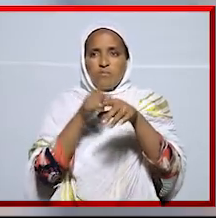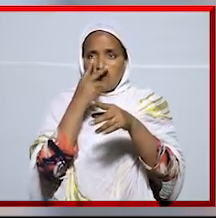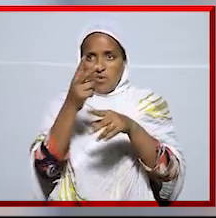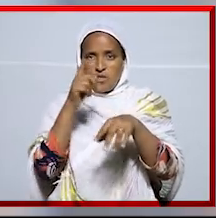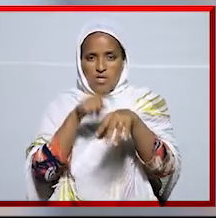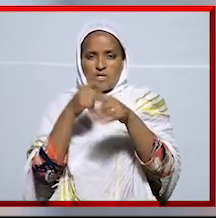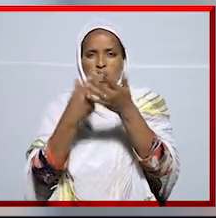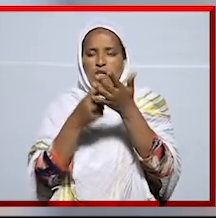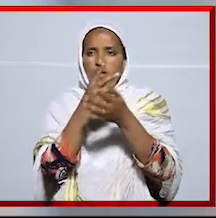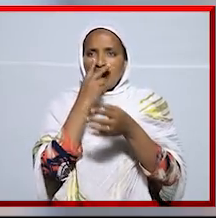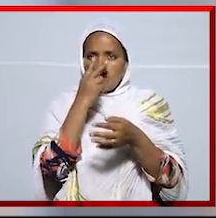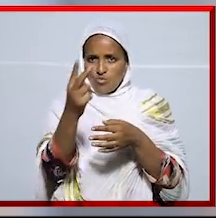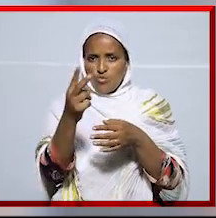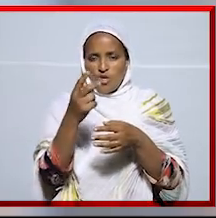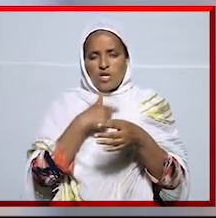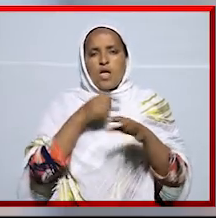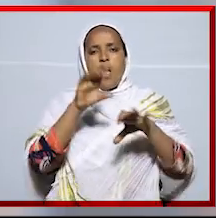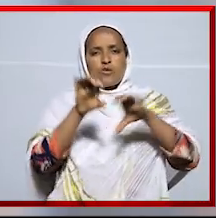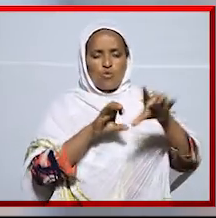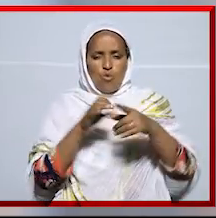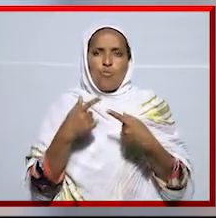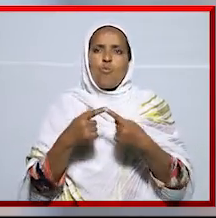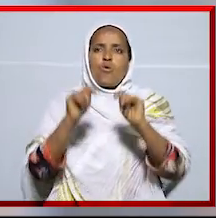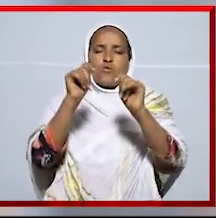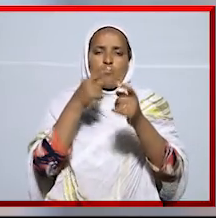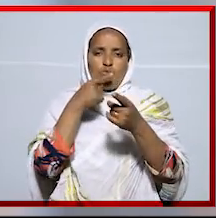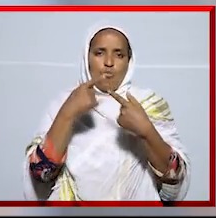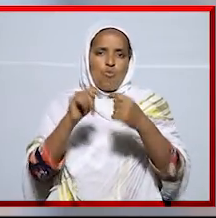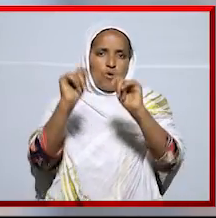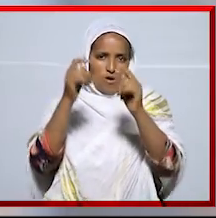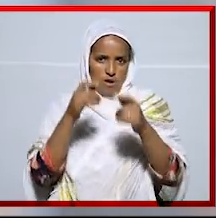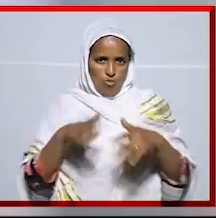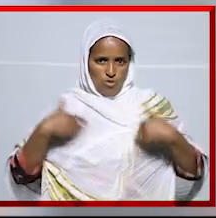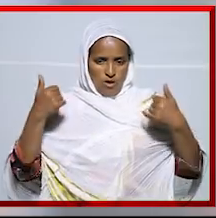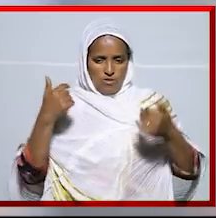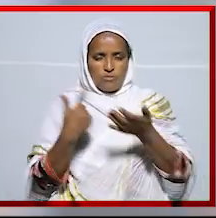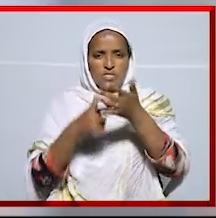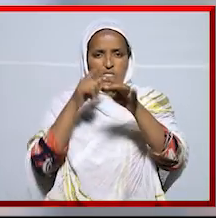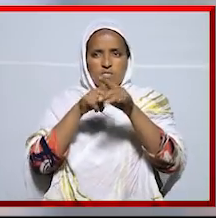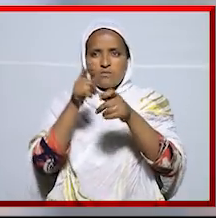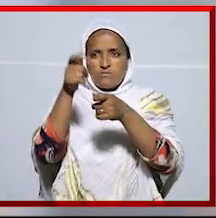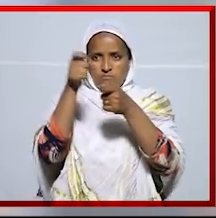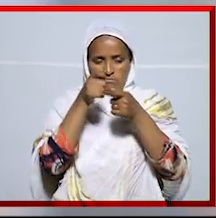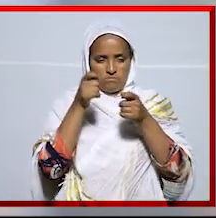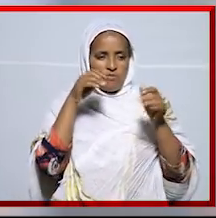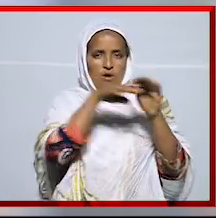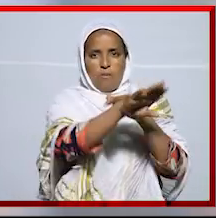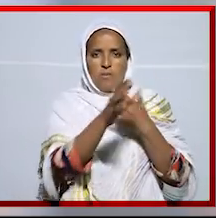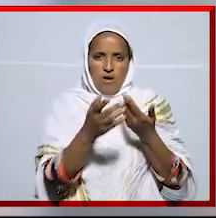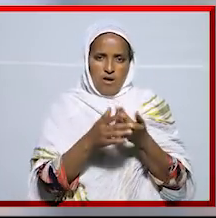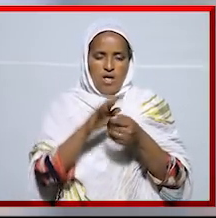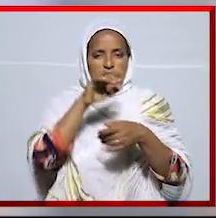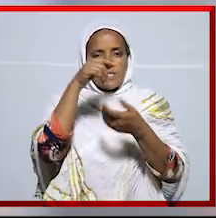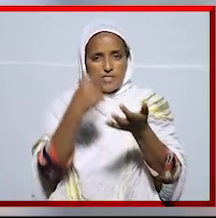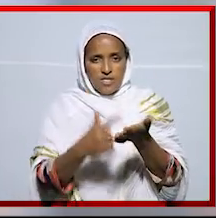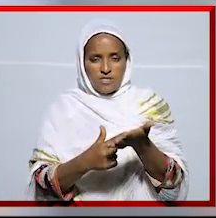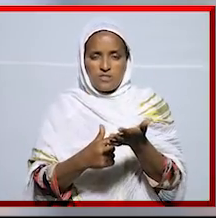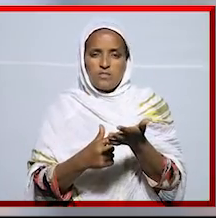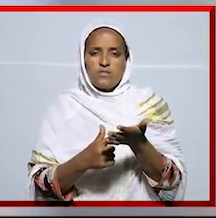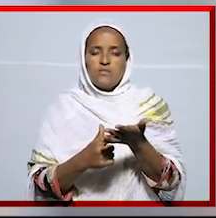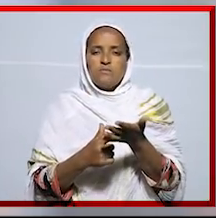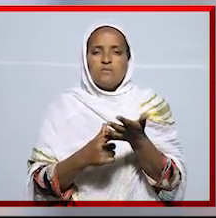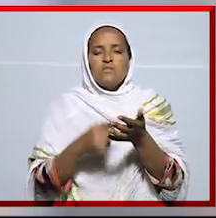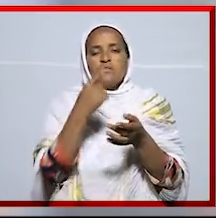ጊዜ ያንን ነገር ሲያዩ እኔ አደርገዋለሁ ሞክራለሁ ብሎ ይሞክሩታል እና በዚህን ጊዜ ወደዛ ይሳባሉ እና